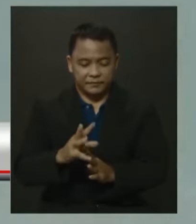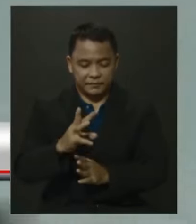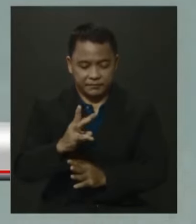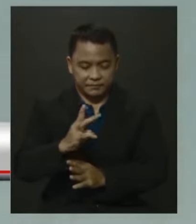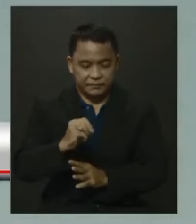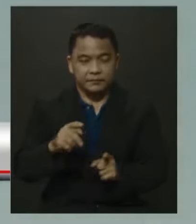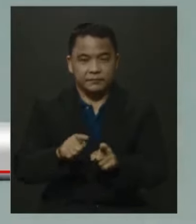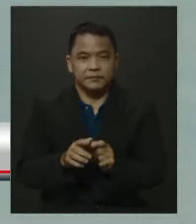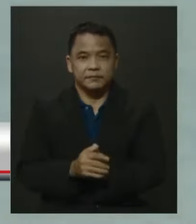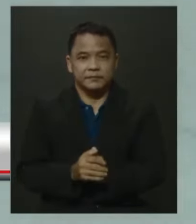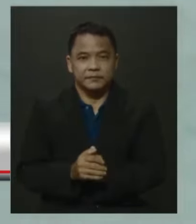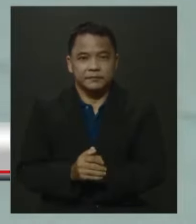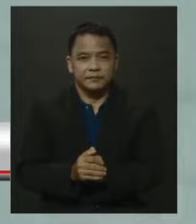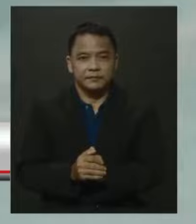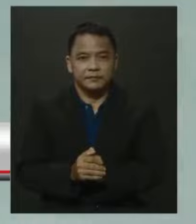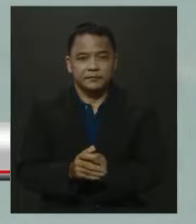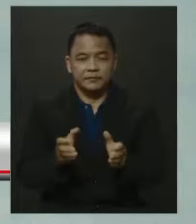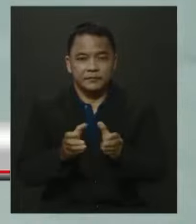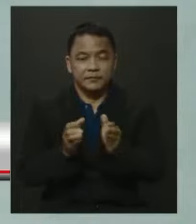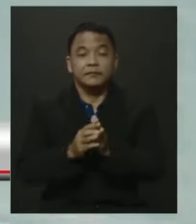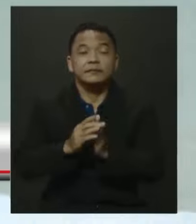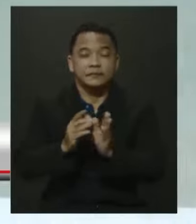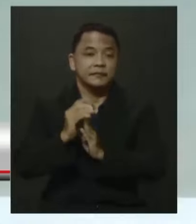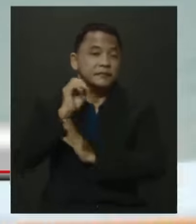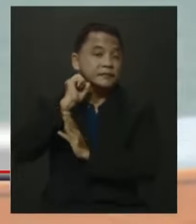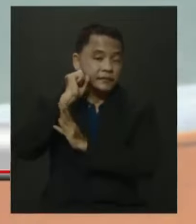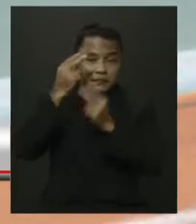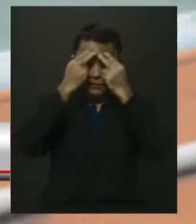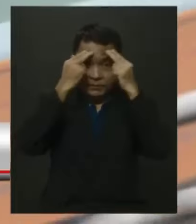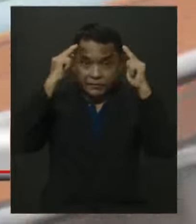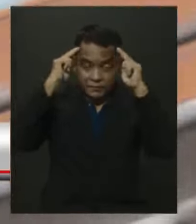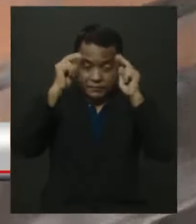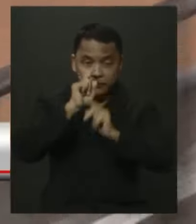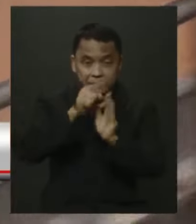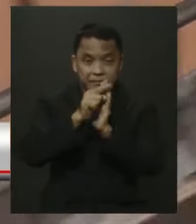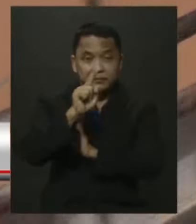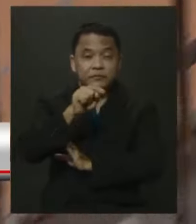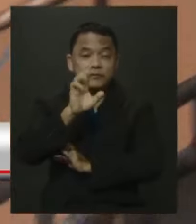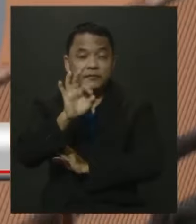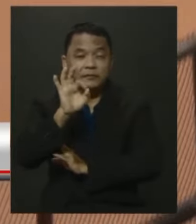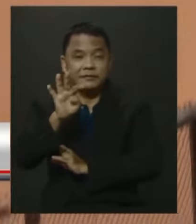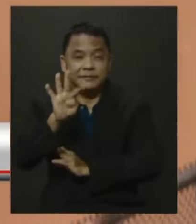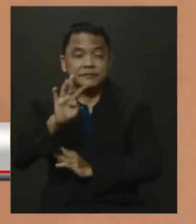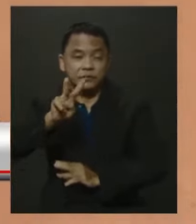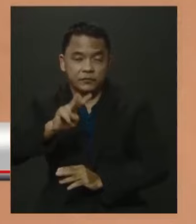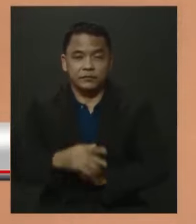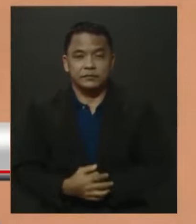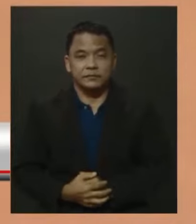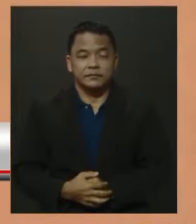มัสซูอามีนอันไฮยานทีมซาอุดิอาระเบียนะคะเวลา1นาที9.442วินาที